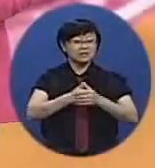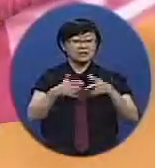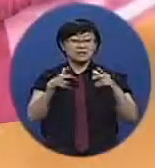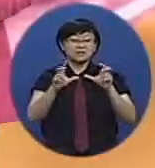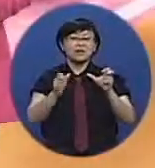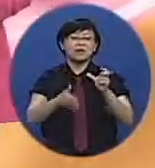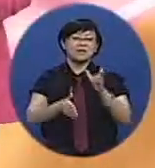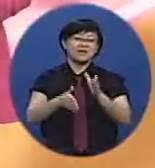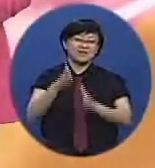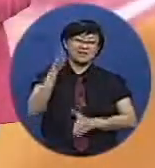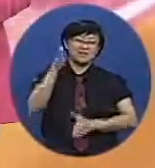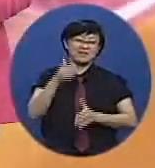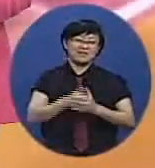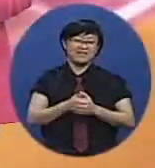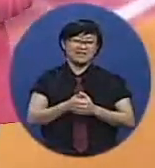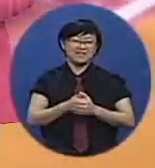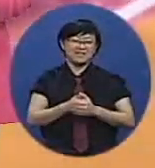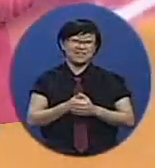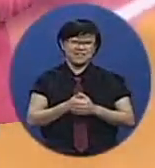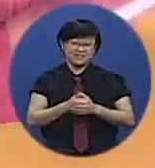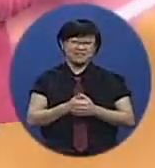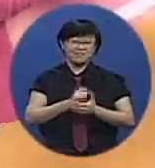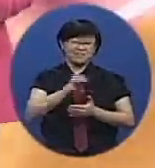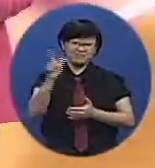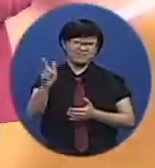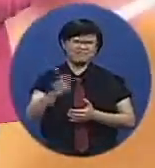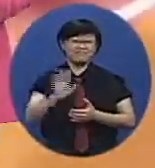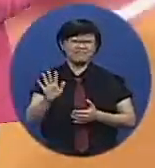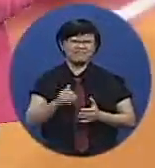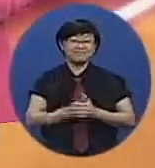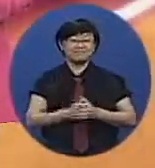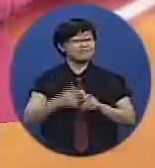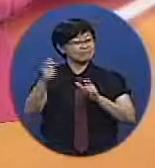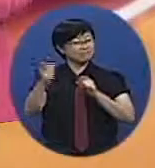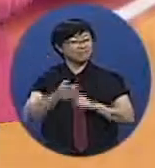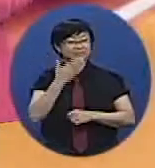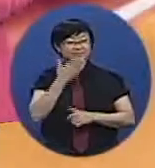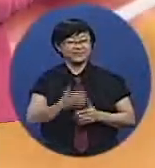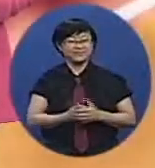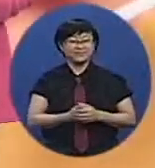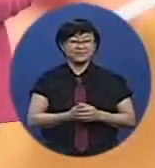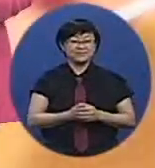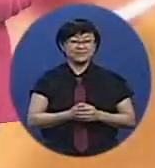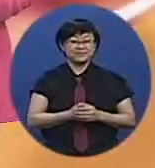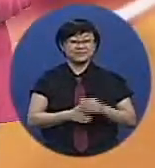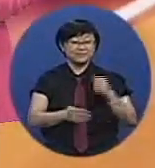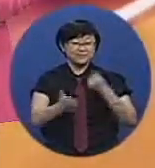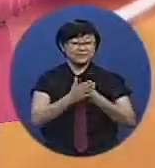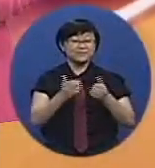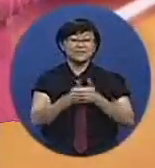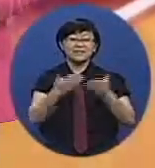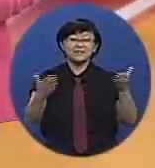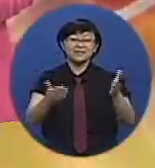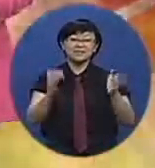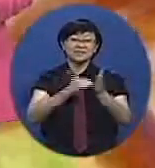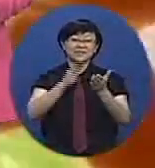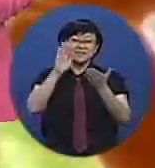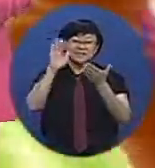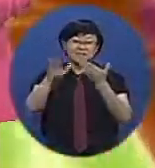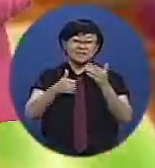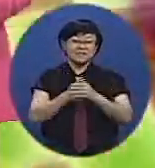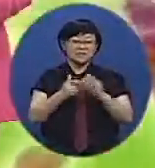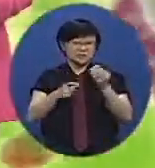성남이에요. 성남. 아, 뭐 그렇게 멀지는 않네요. 네, 멀지는 않고요. 네. 그러니까 일을 다 하고